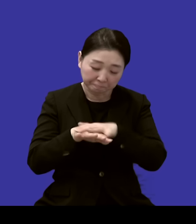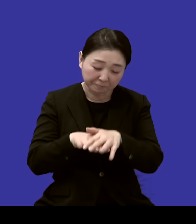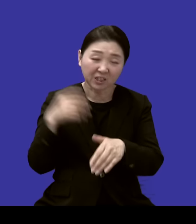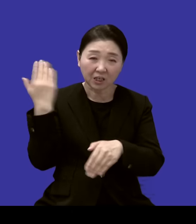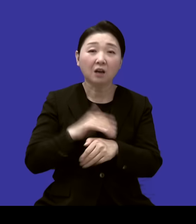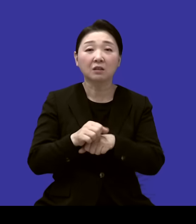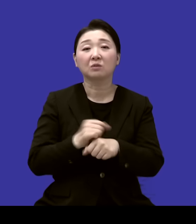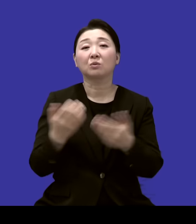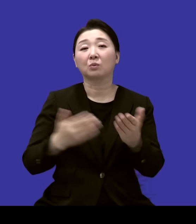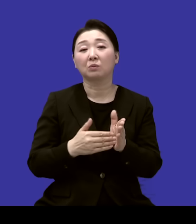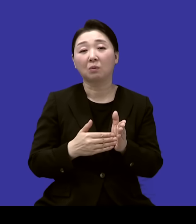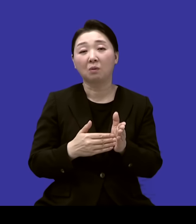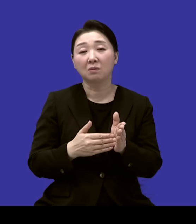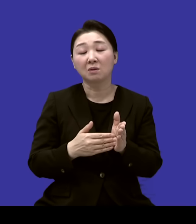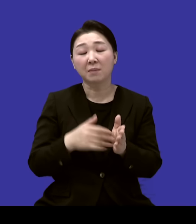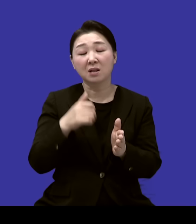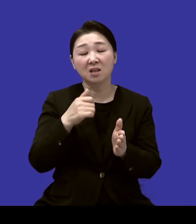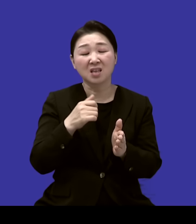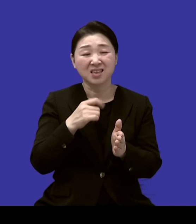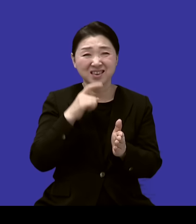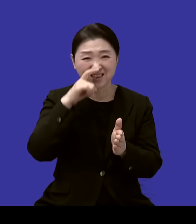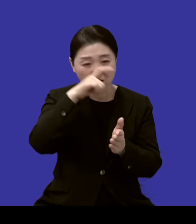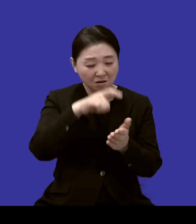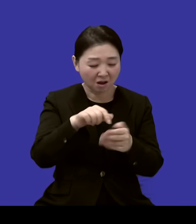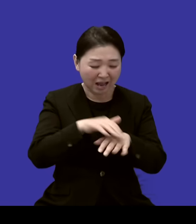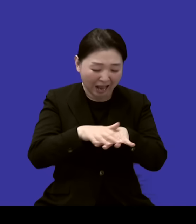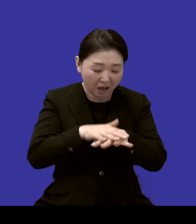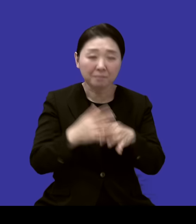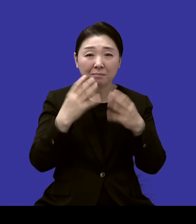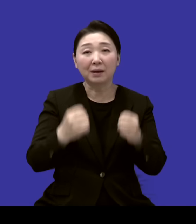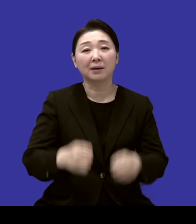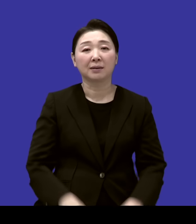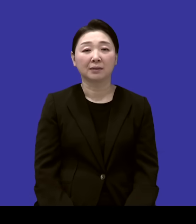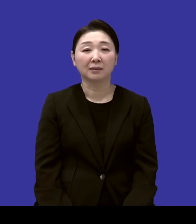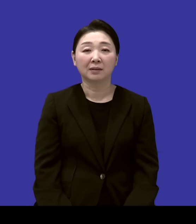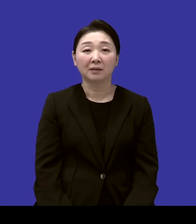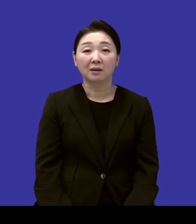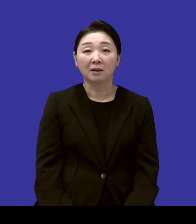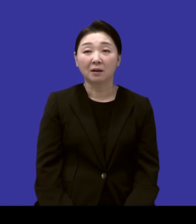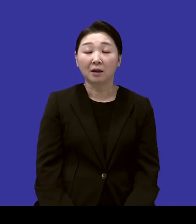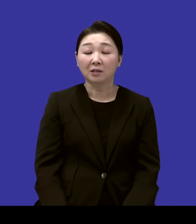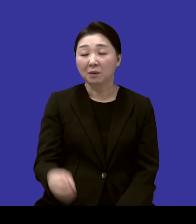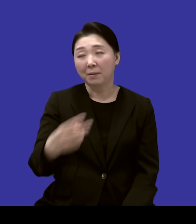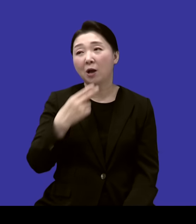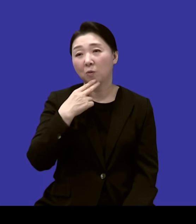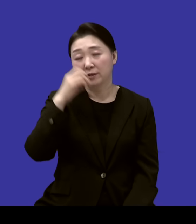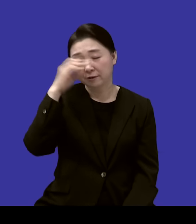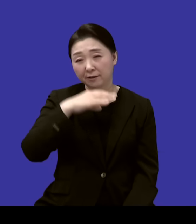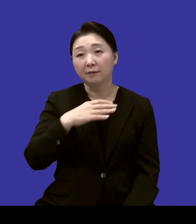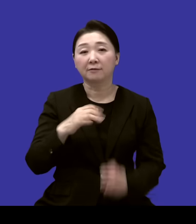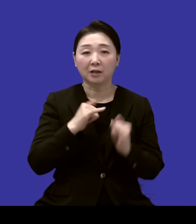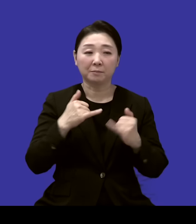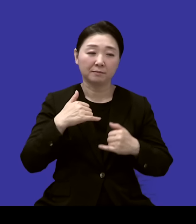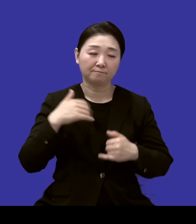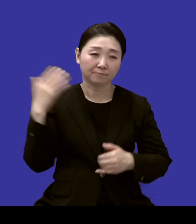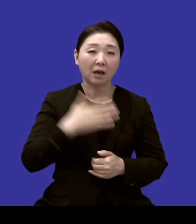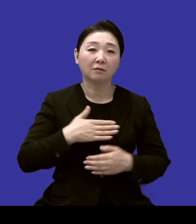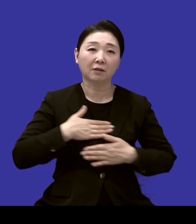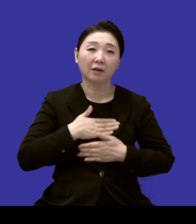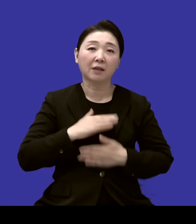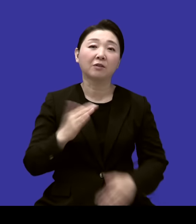좋은 엄마네요. 예, 때가 엄청 많이 나왔어요. 제가 민망할 정도로. 예. 그런데도 뭐 아무 내색도 안 하시고 어머나. 사람은 깨끗하게 다녀야 돼. 항상